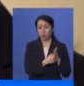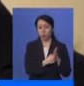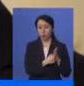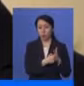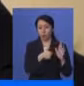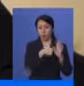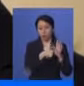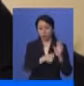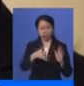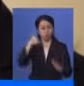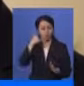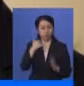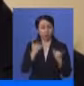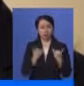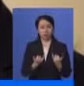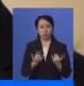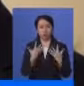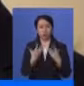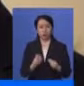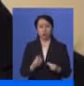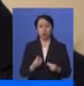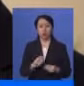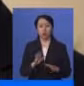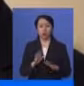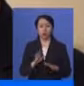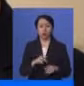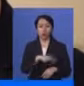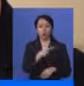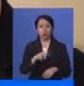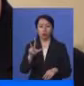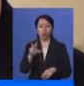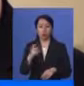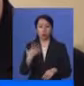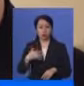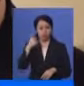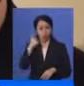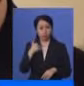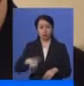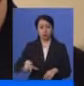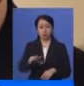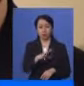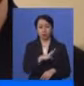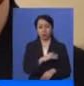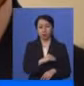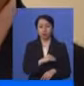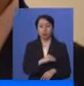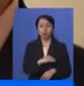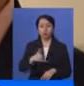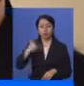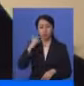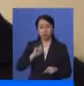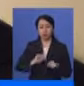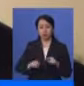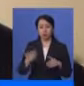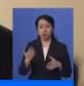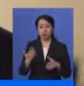практически 600 вызовов. На сегодняшний день у нас вызова составляет около 350 вызовов. Это всех вызовов скорой помощи.